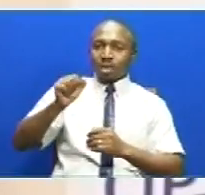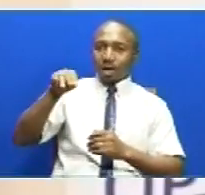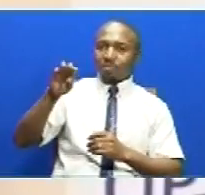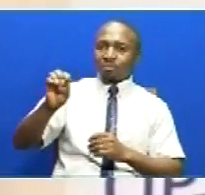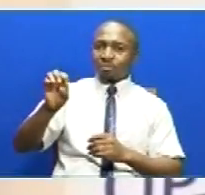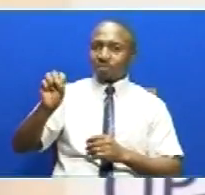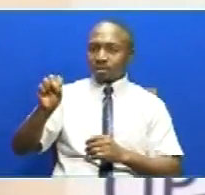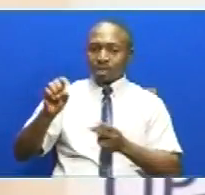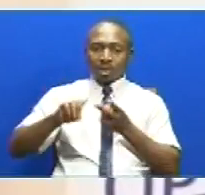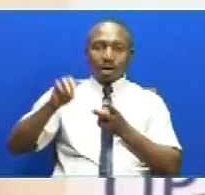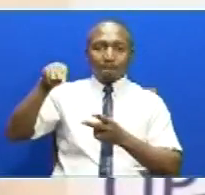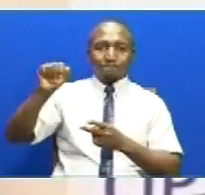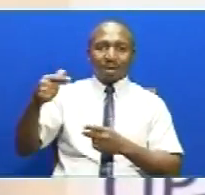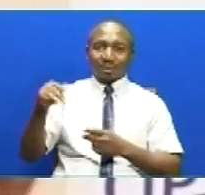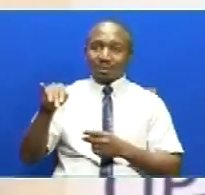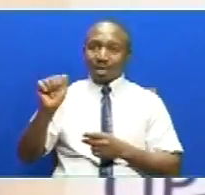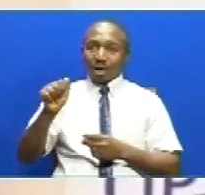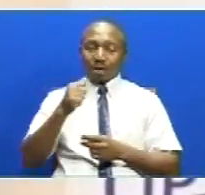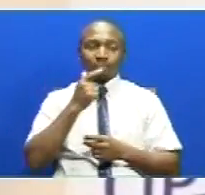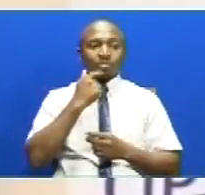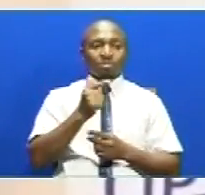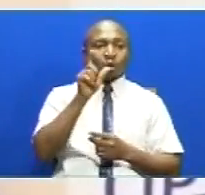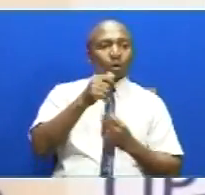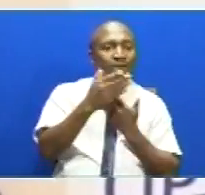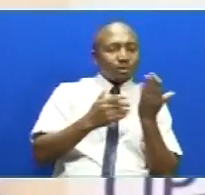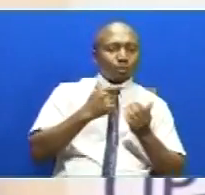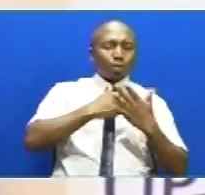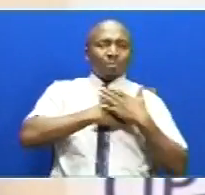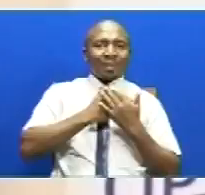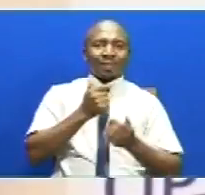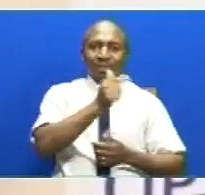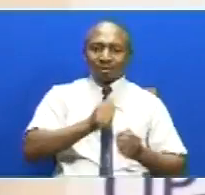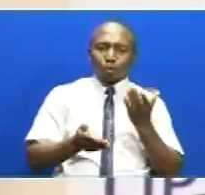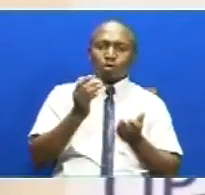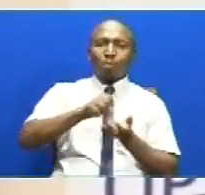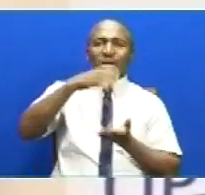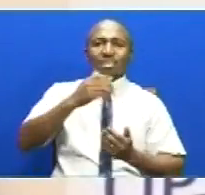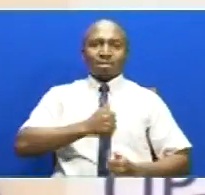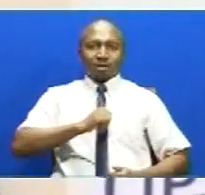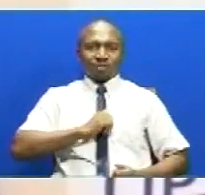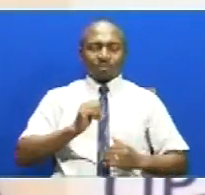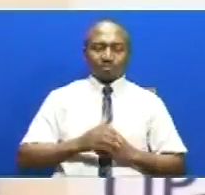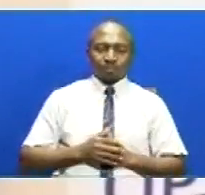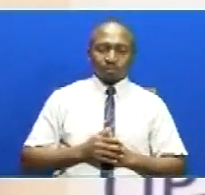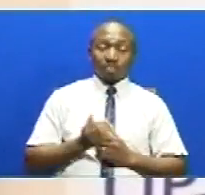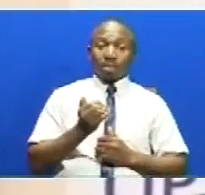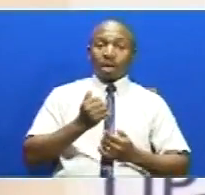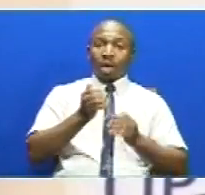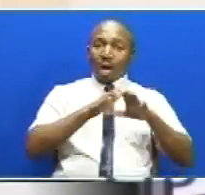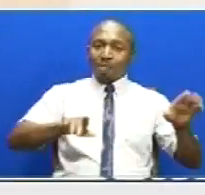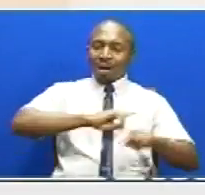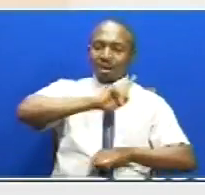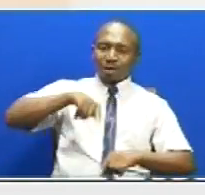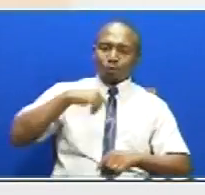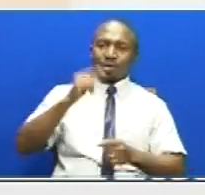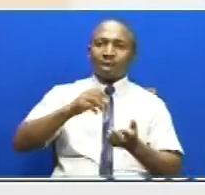wananchi wanatakiwa kuipenda Tanzania kuliko maslahi binafsi. Amani yetu ina maslahi mapana zaidi